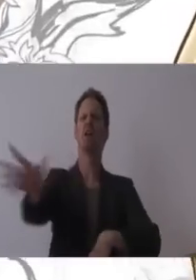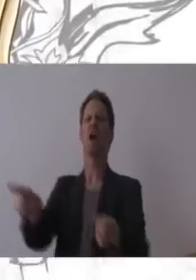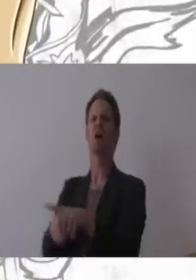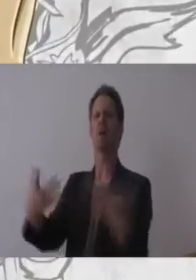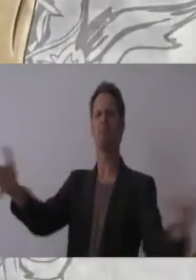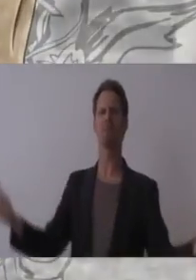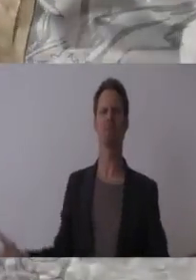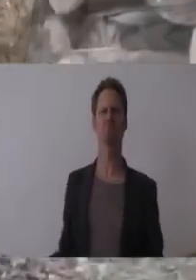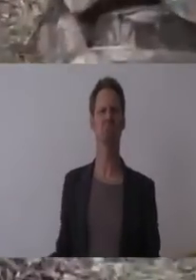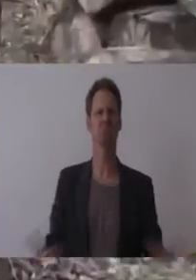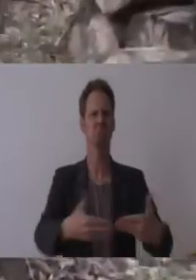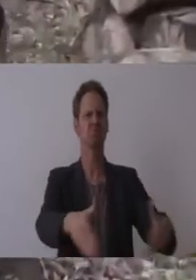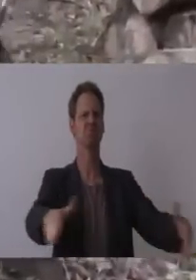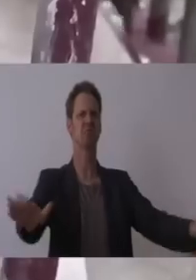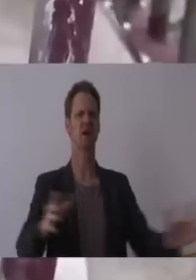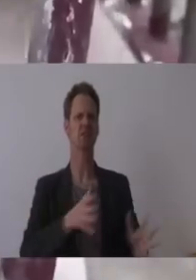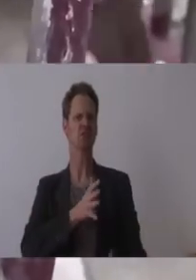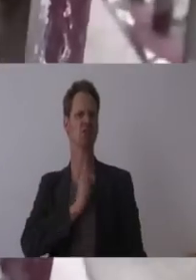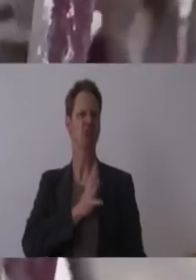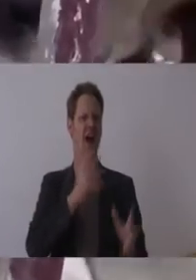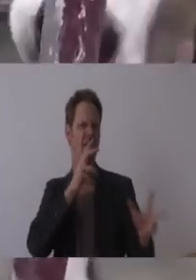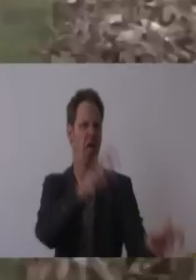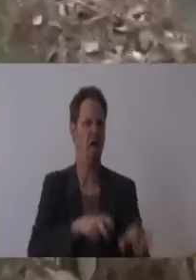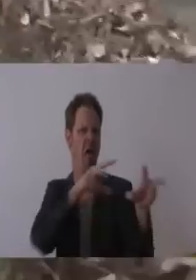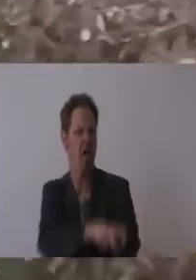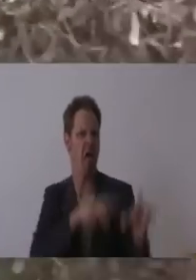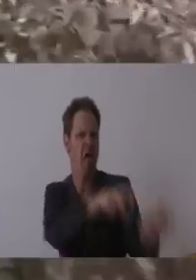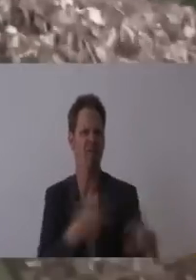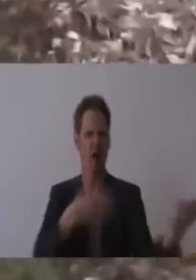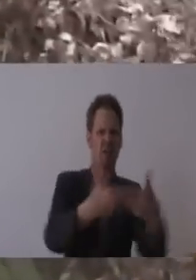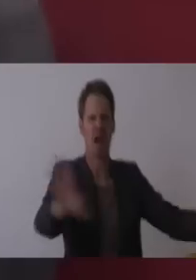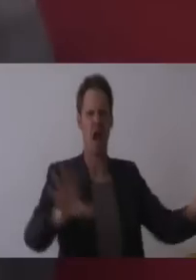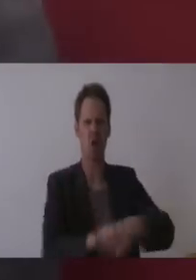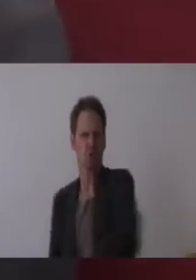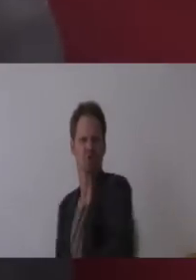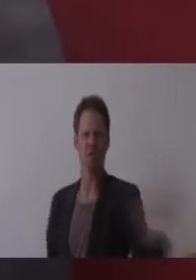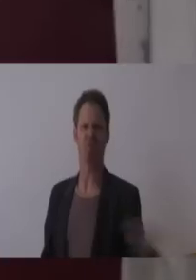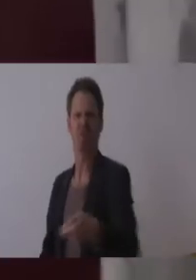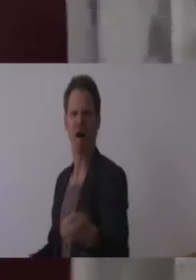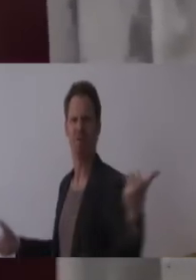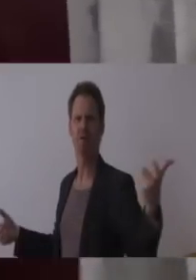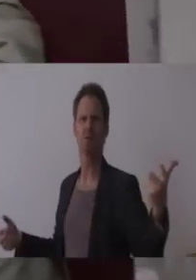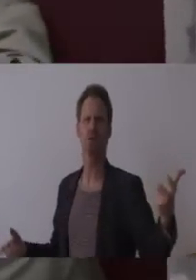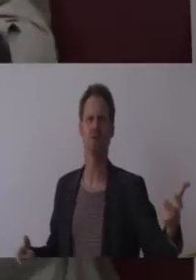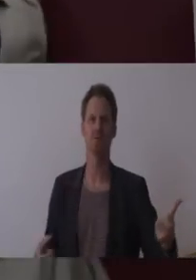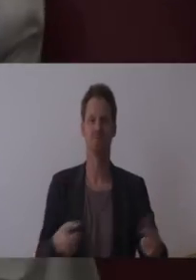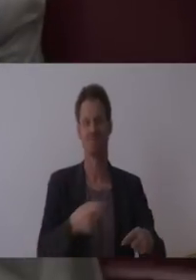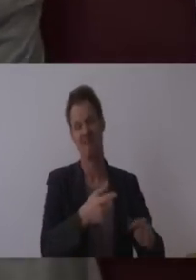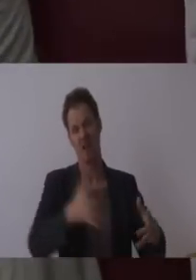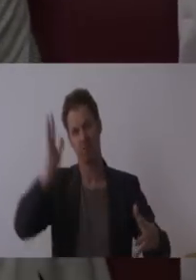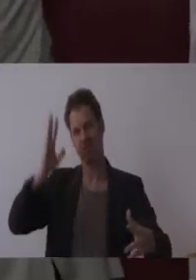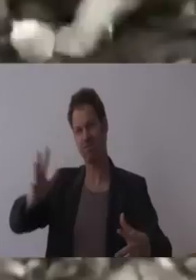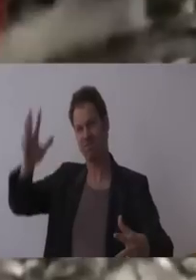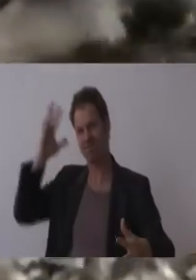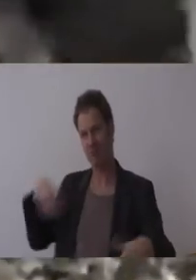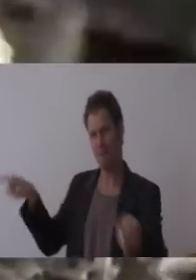ferez oxyre comme le cerf que nous pourchassons. Les chiens ont soif de sang, ôtez-vous de mon chemin ou je vous désentripaille.